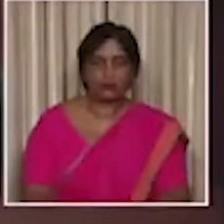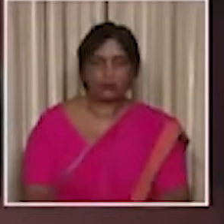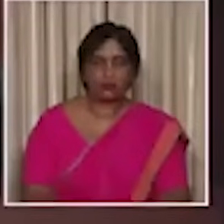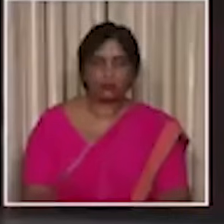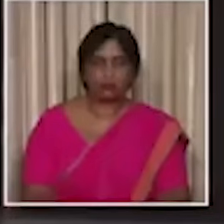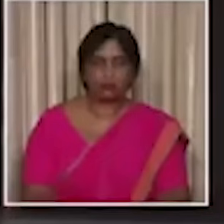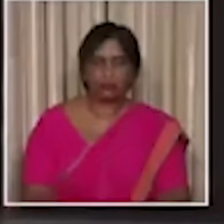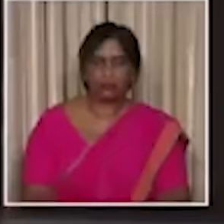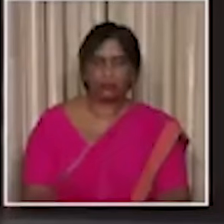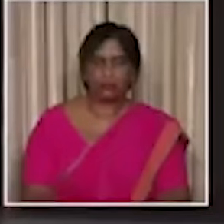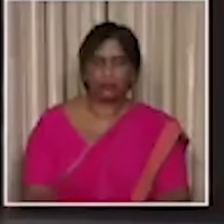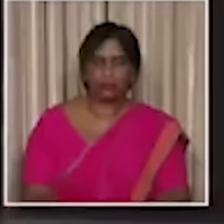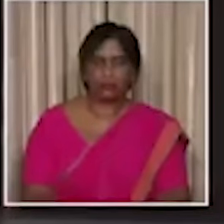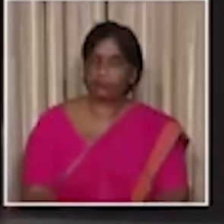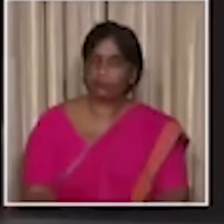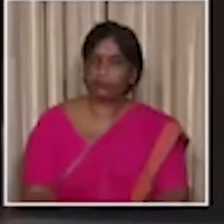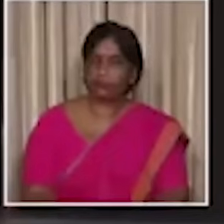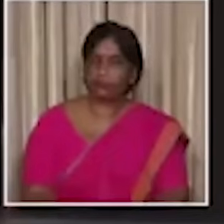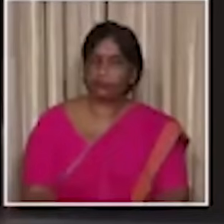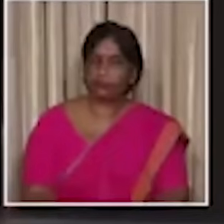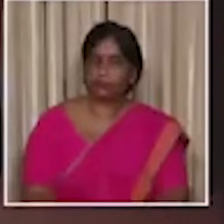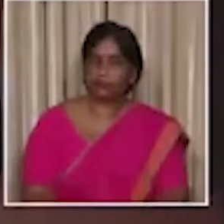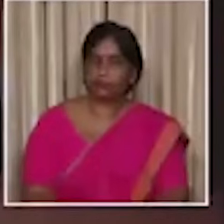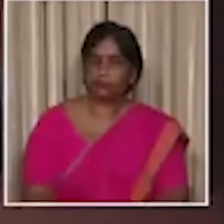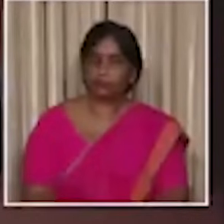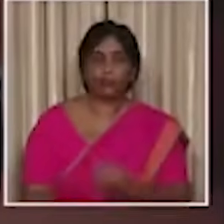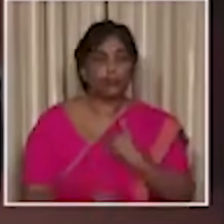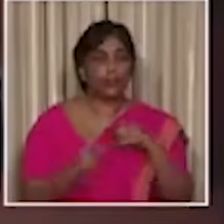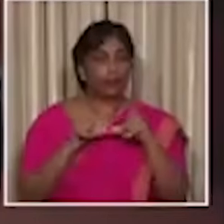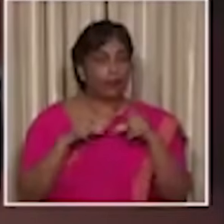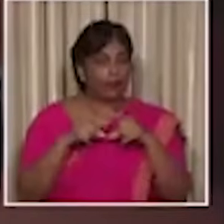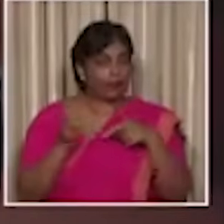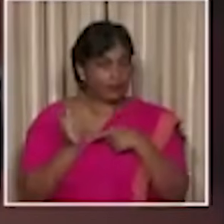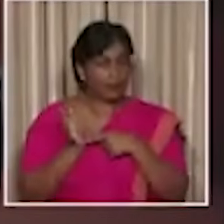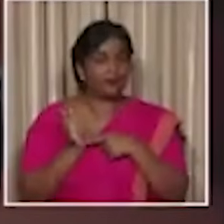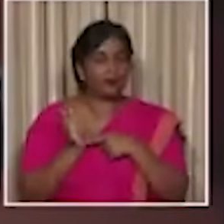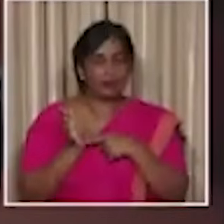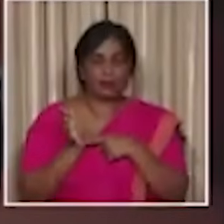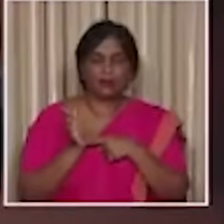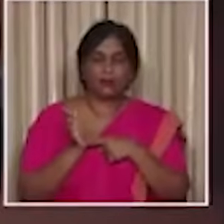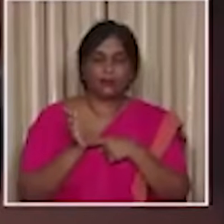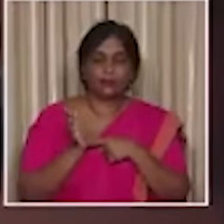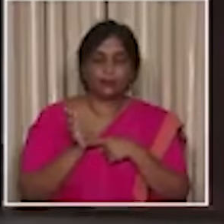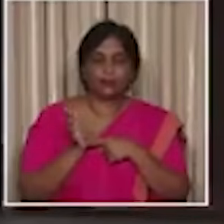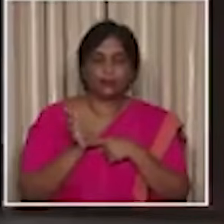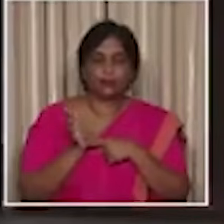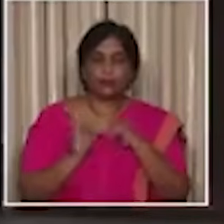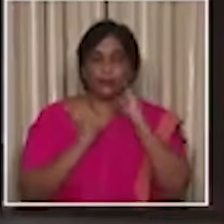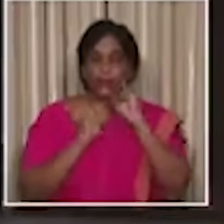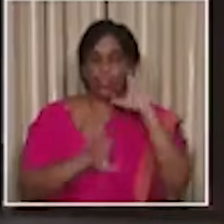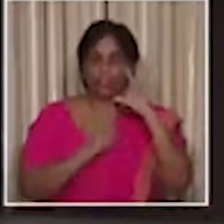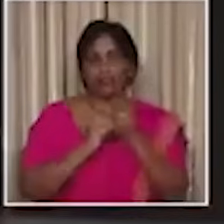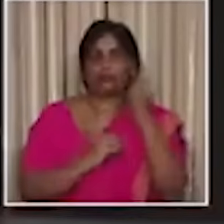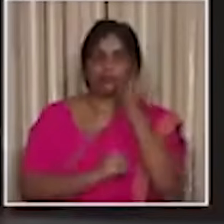balapan te nikut. Maga waktu itu balapan teranu. Tisda di lati. Maga waktu itu balapan teranu katanya. Abu tu ma ada beri di toro toro kau orang dengar